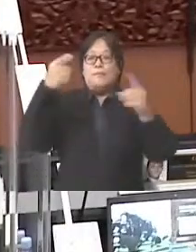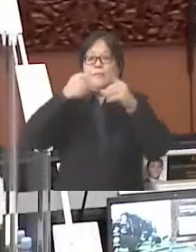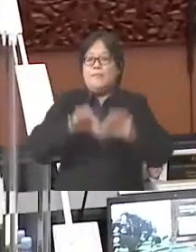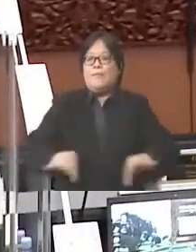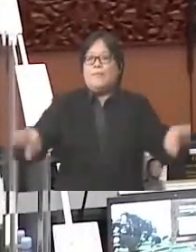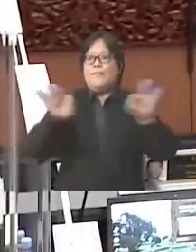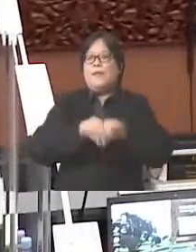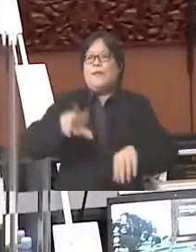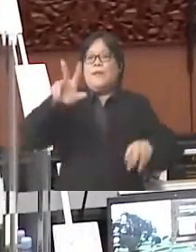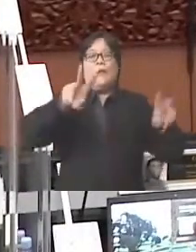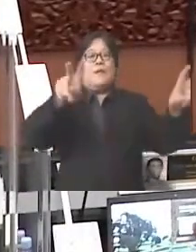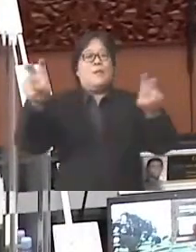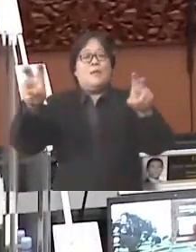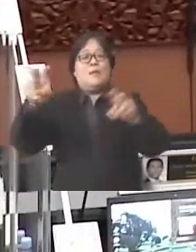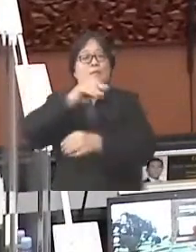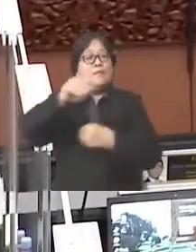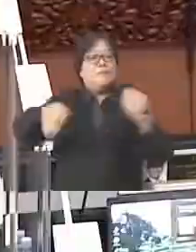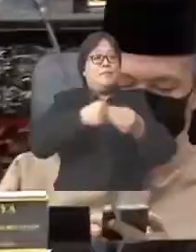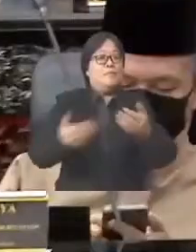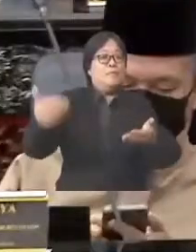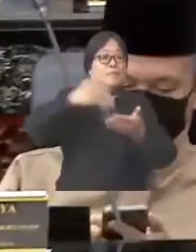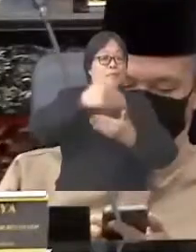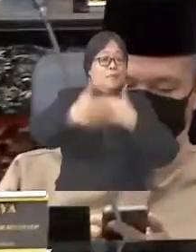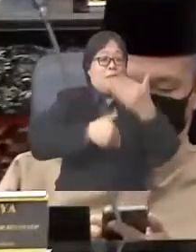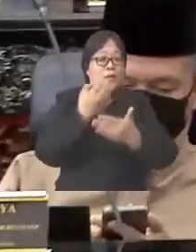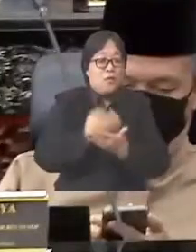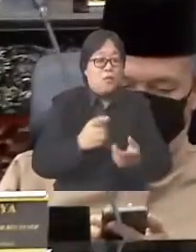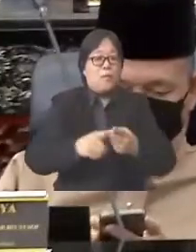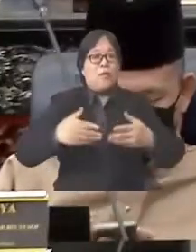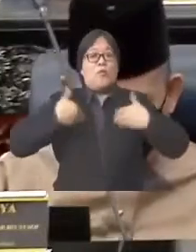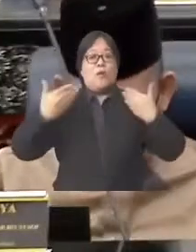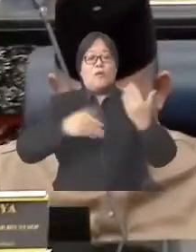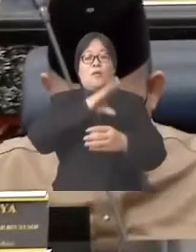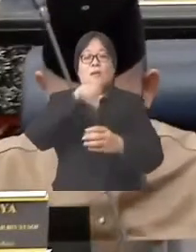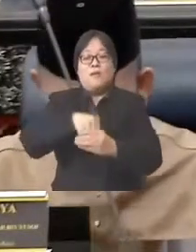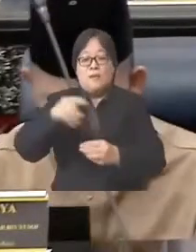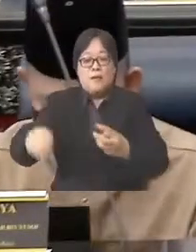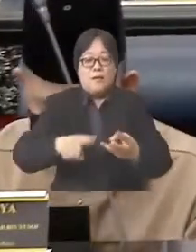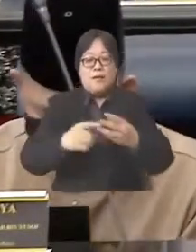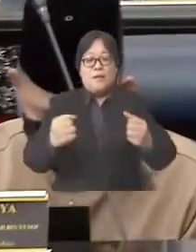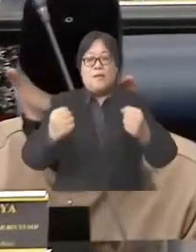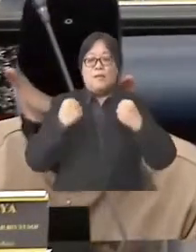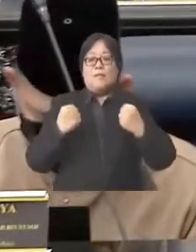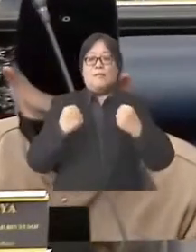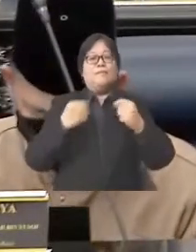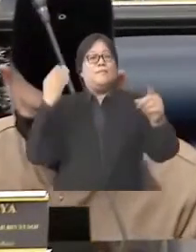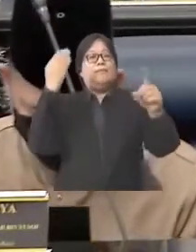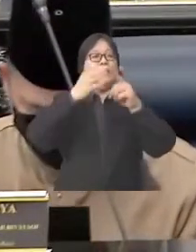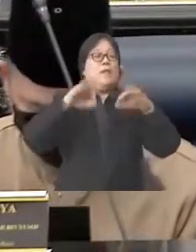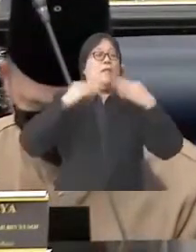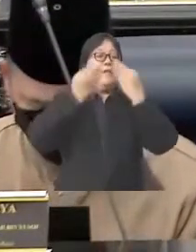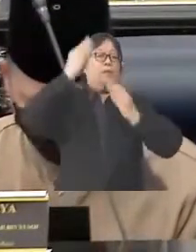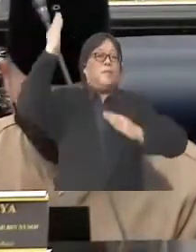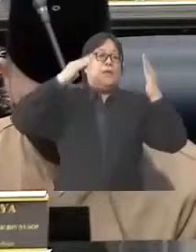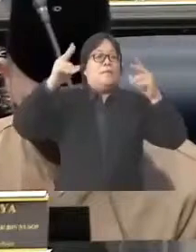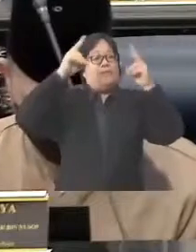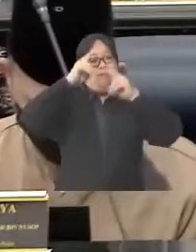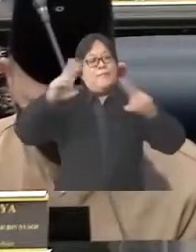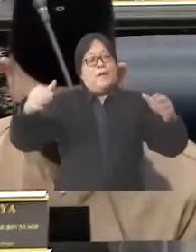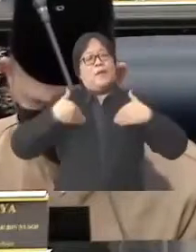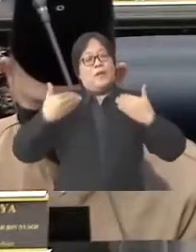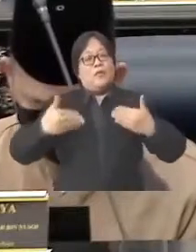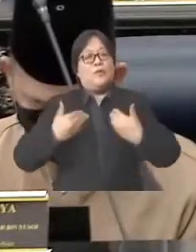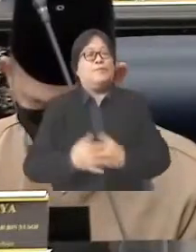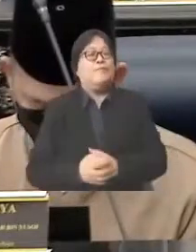kepada tiga tema yaitu pencernaan semula ekonomi kesejahteraan dan inclusivity dan kemampuan and kearah program rese yang makmur